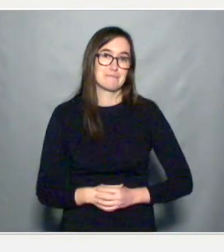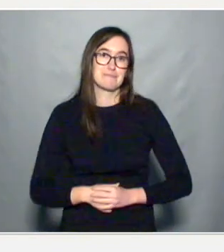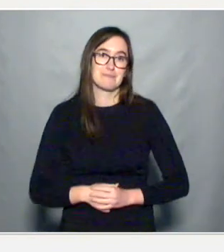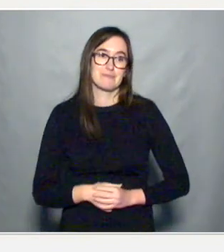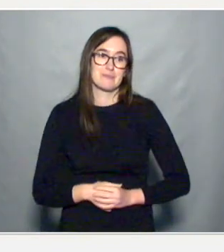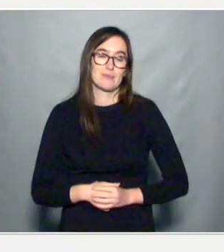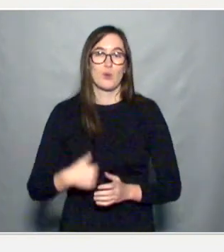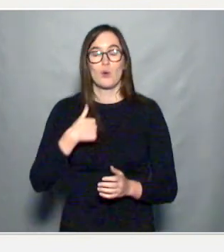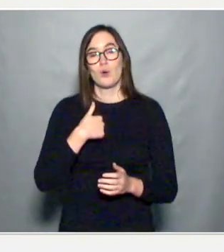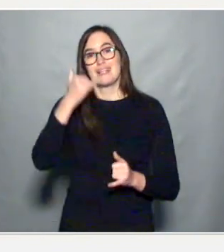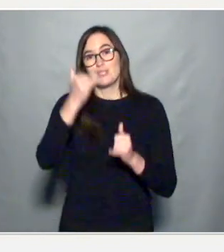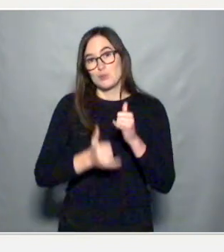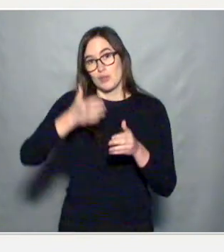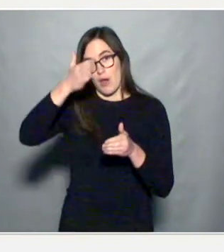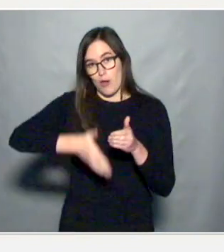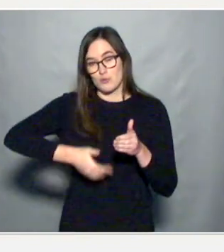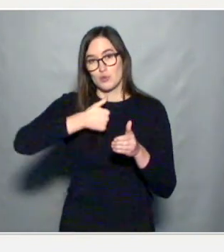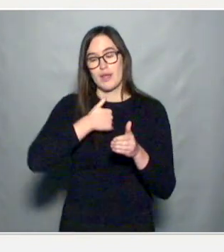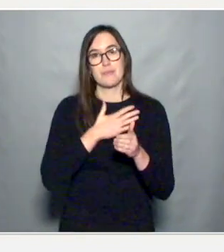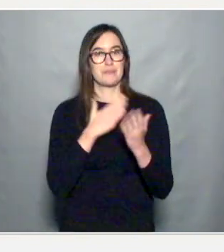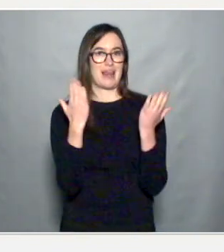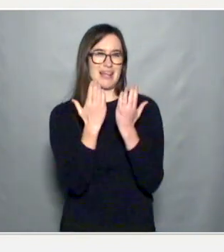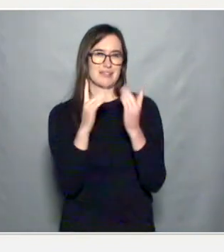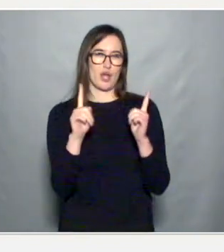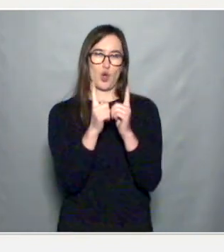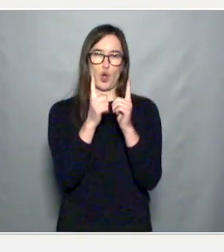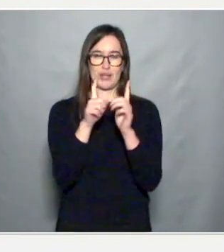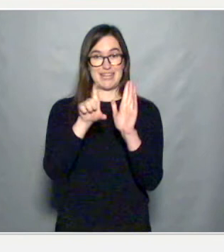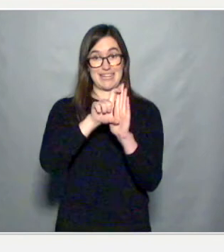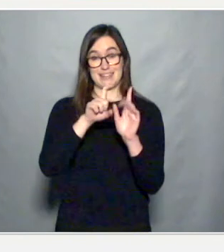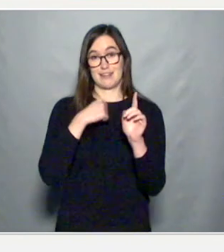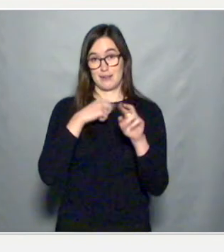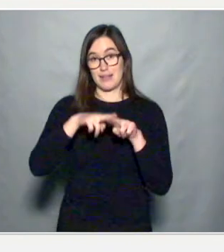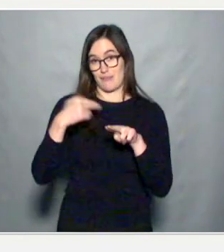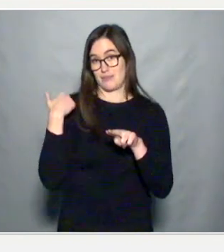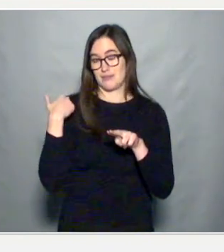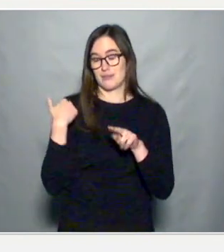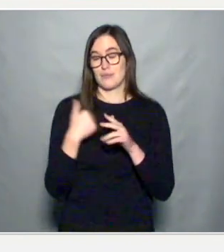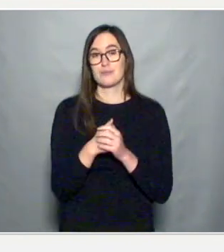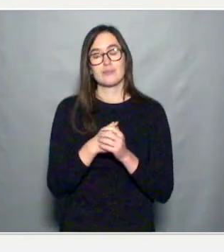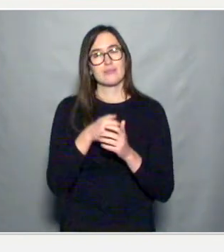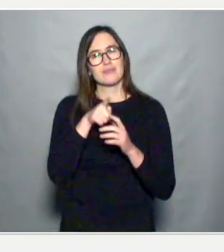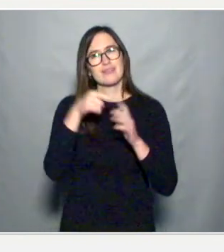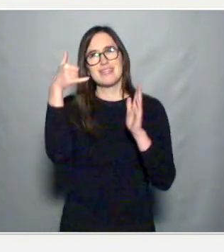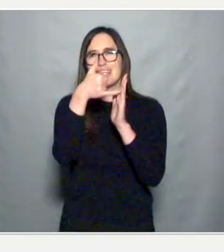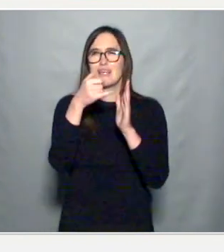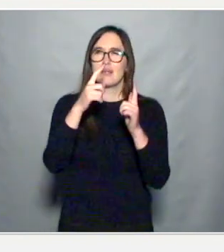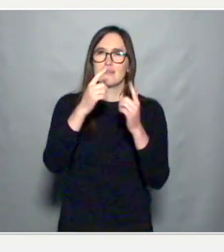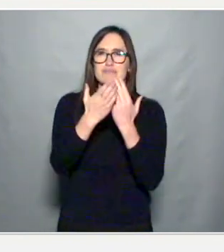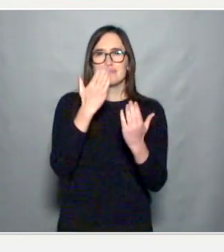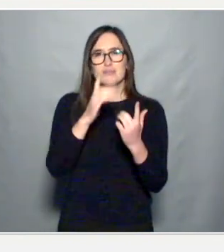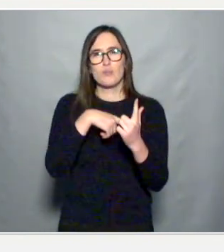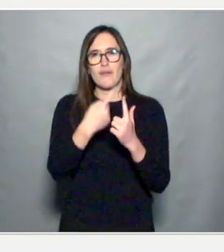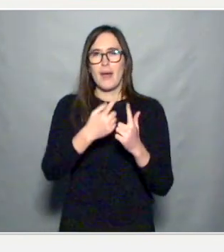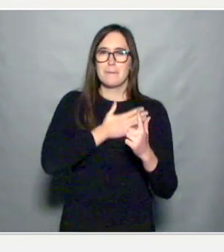Och så vill jag avsluta med att läsa den här korta dikten som jag nämnde tidigare. Den sammanfattar inte bara mitt liv